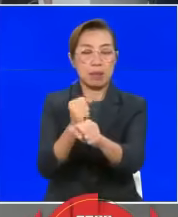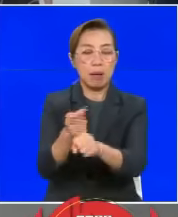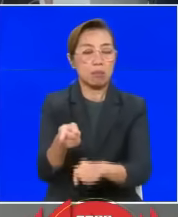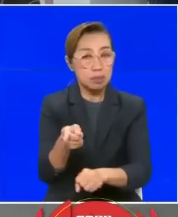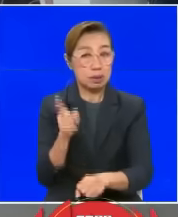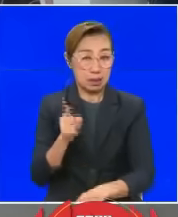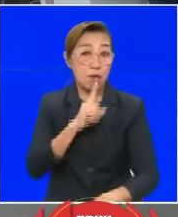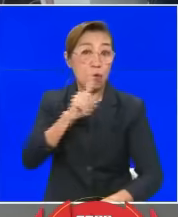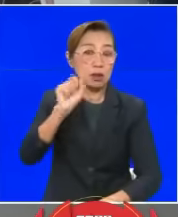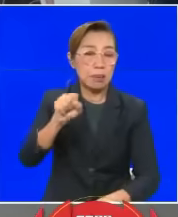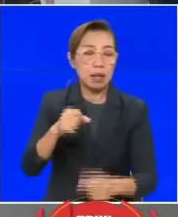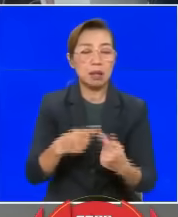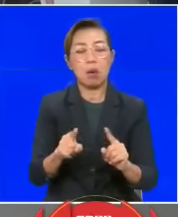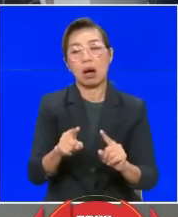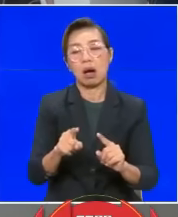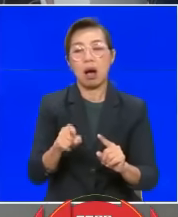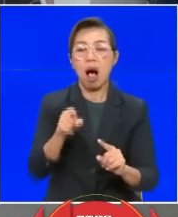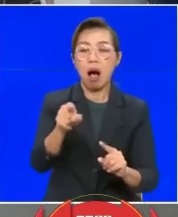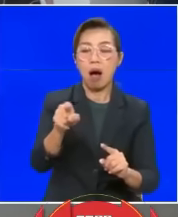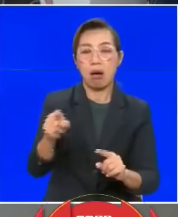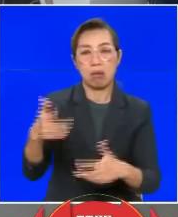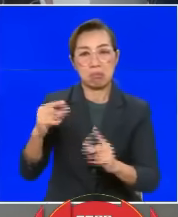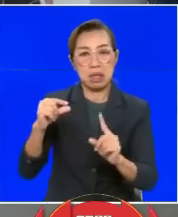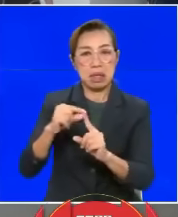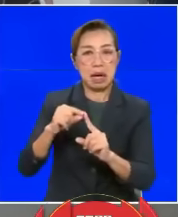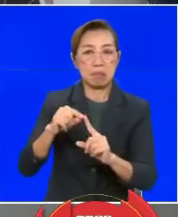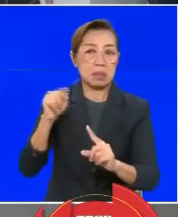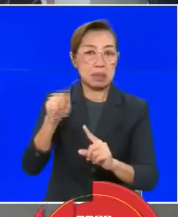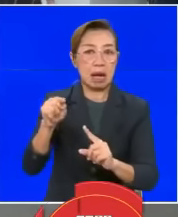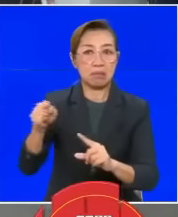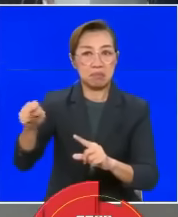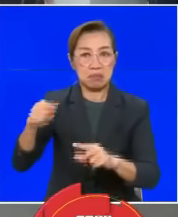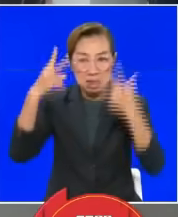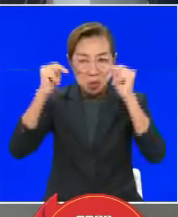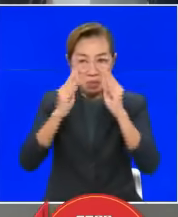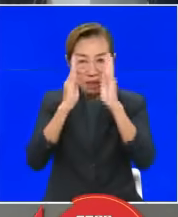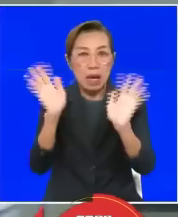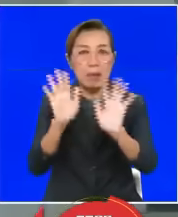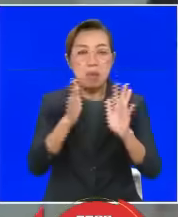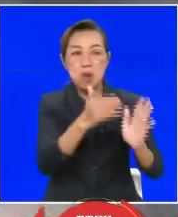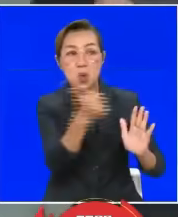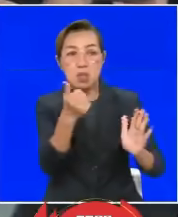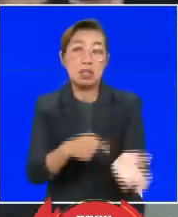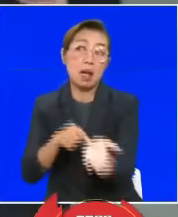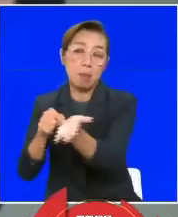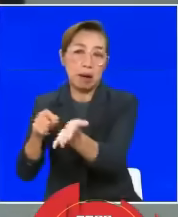ว่านายกรัฐมนตรีถูกหลอกให้เซ็นคำสั่งไม่ได้มีเจตาที่กระทำความผิด